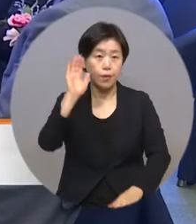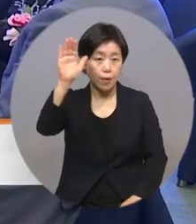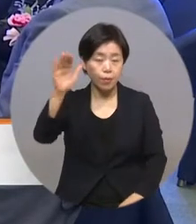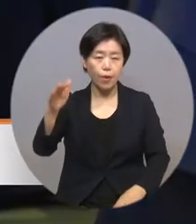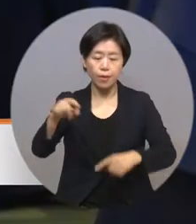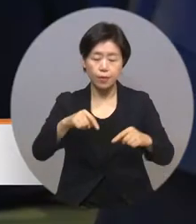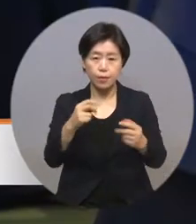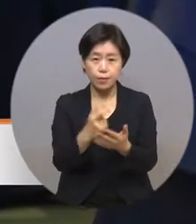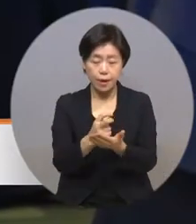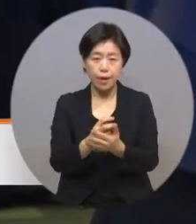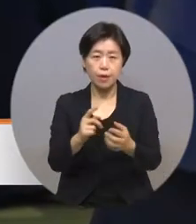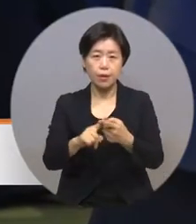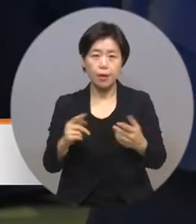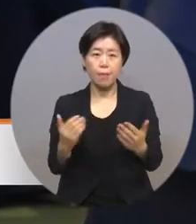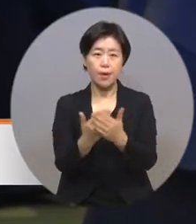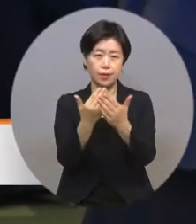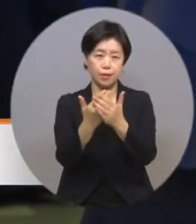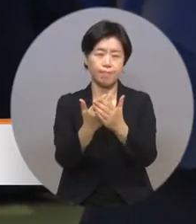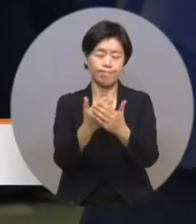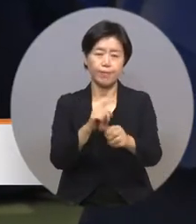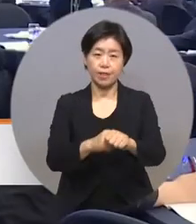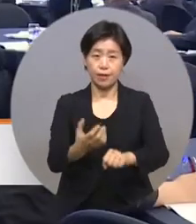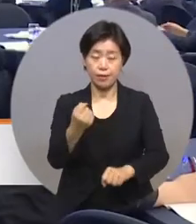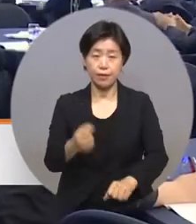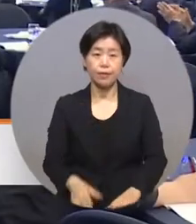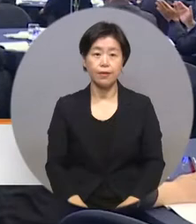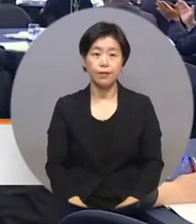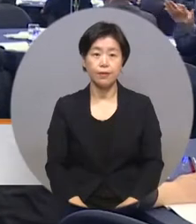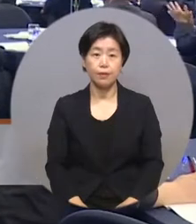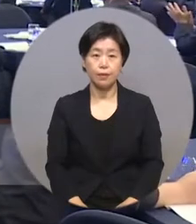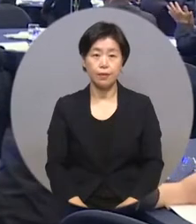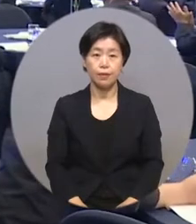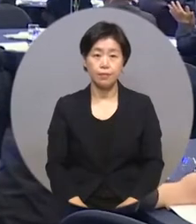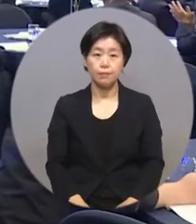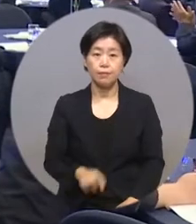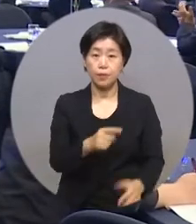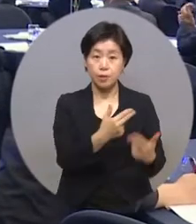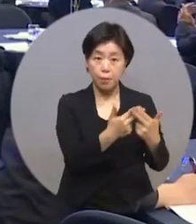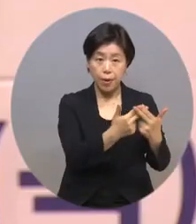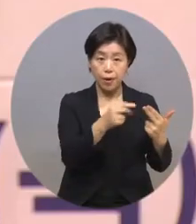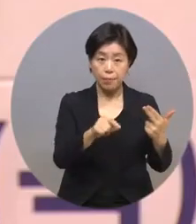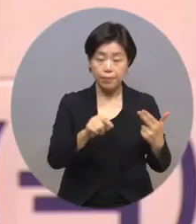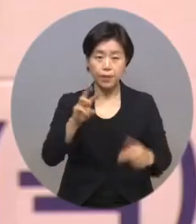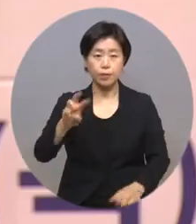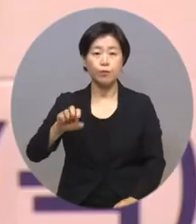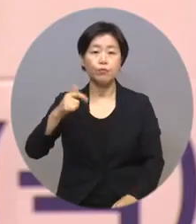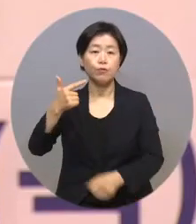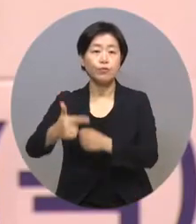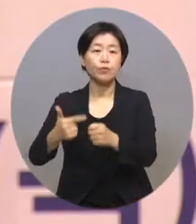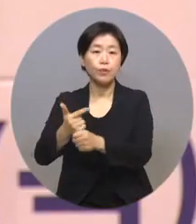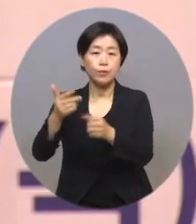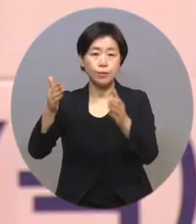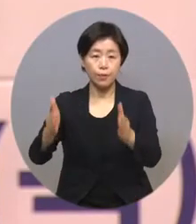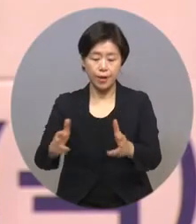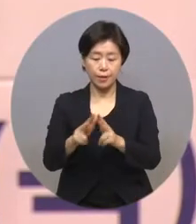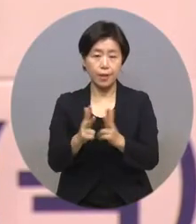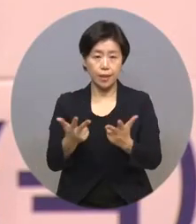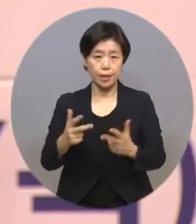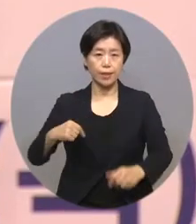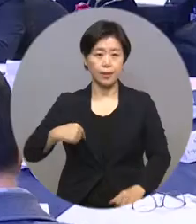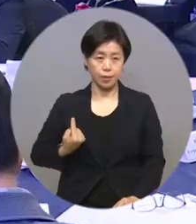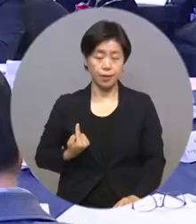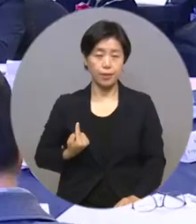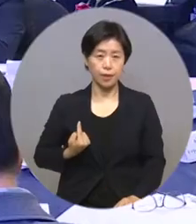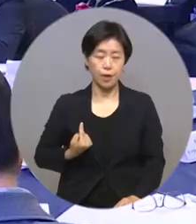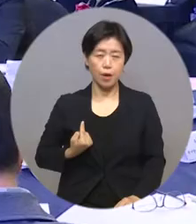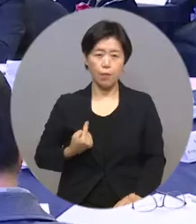정책 발전을 도모하는 시간을 가졌습니다. 앞서 지장협은 지난 36년간 장애인 당사자 스스로가 주도적으로